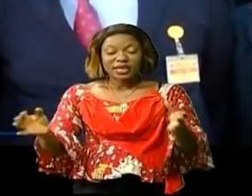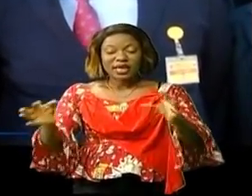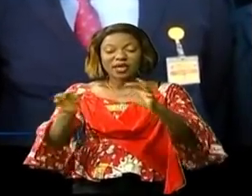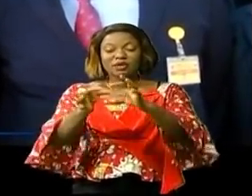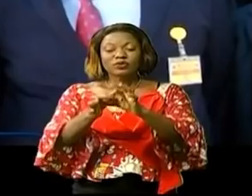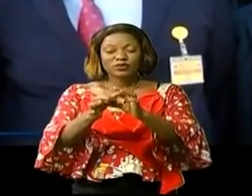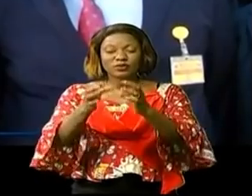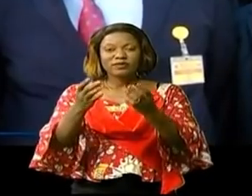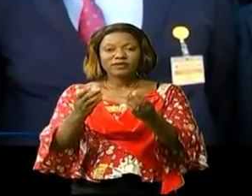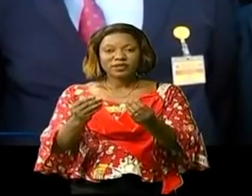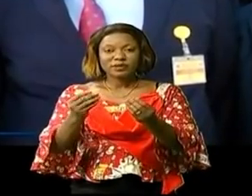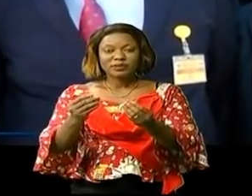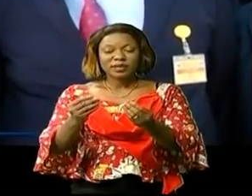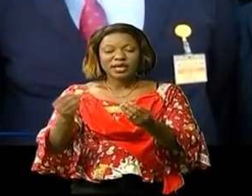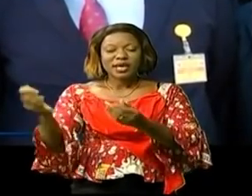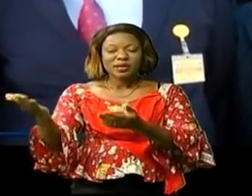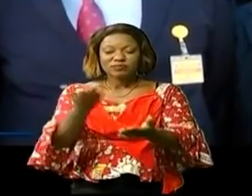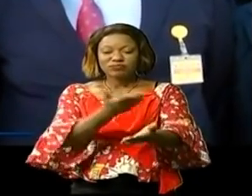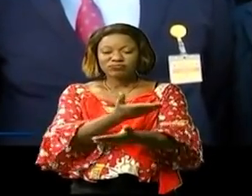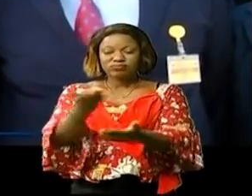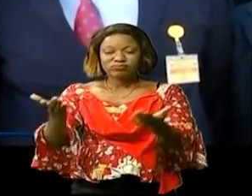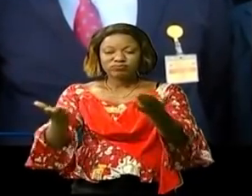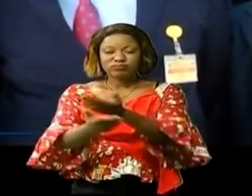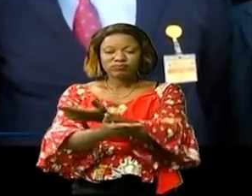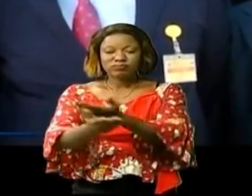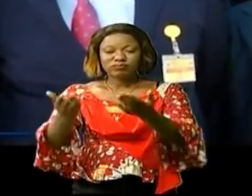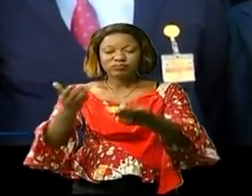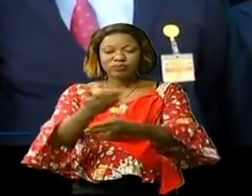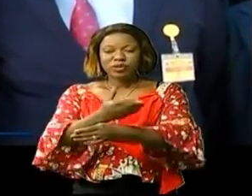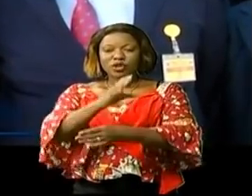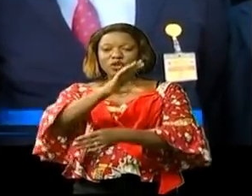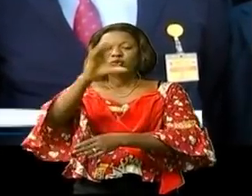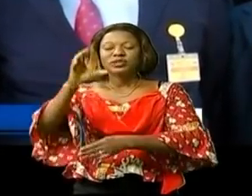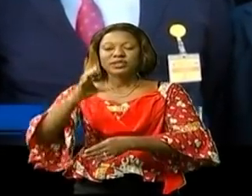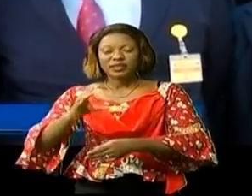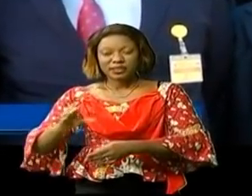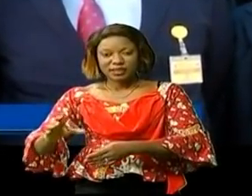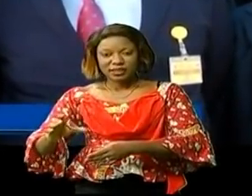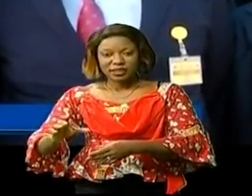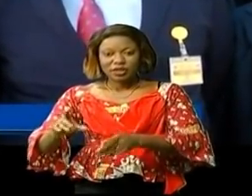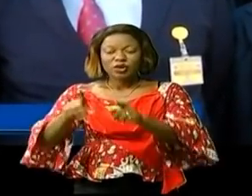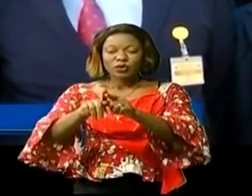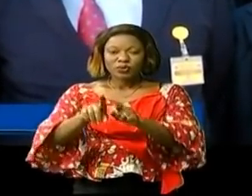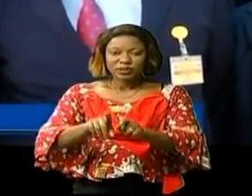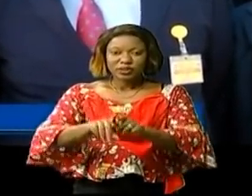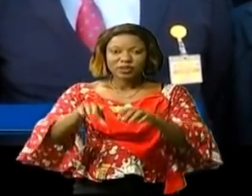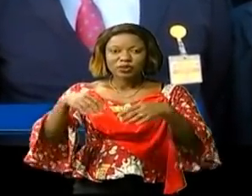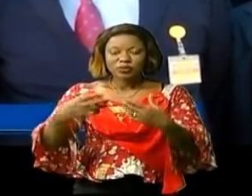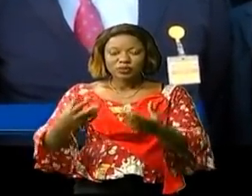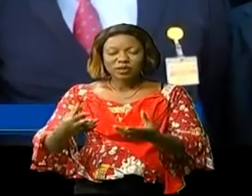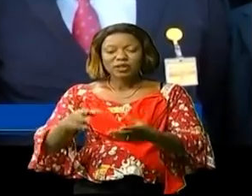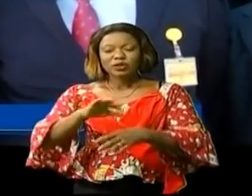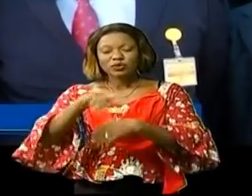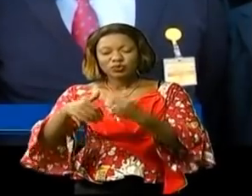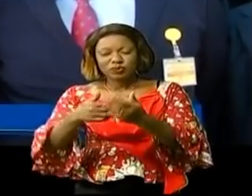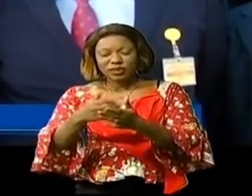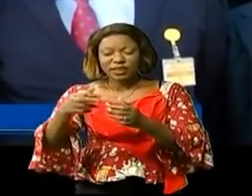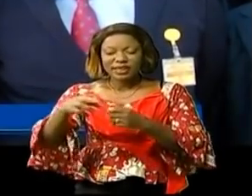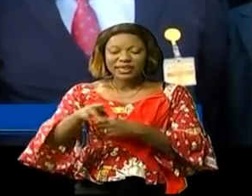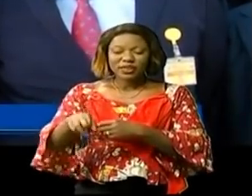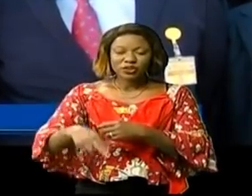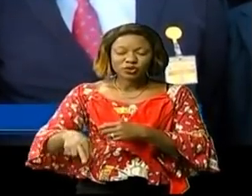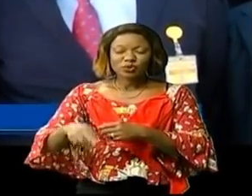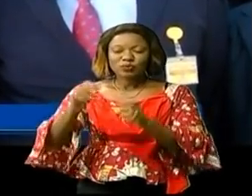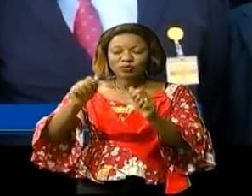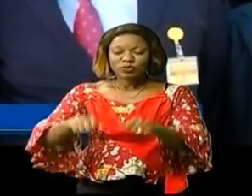facilement la zone de libre-échange continental africain, donc la ZLECAF, et comment est-ce que toute la région peut en profiter.